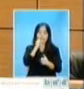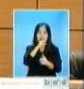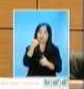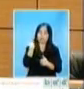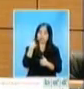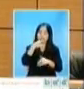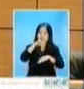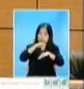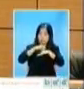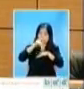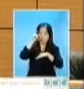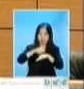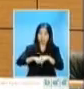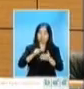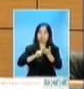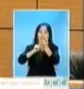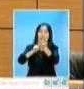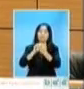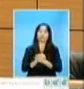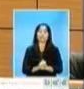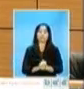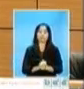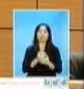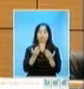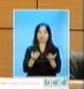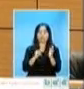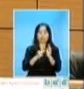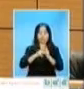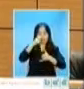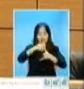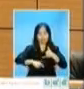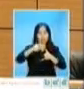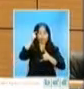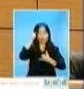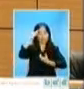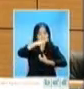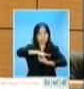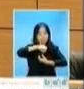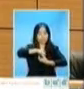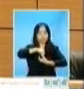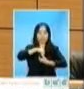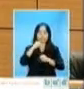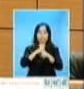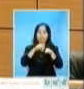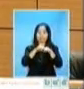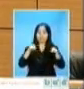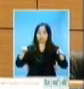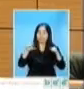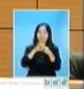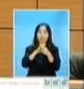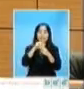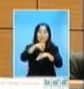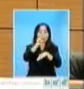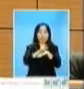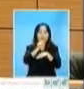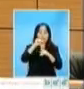นถอดถอนเนี่ยต้องยื่นท่านเพราะฉะนั้นท่านจะต้องมีจริยธรรมคุณธรรมและมาตรฐานมากกว่าสม